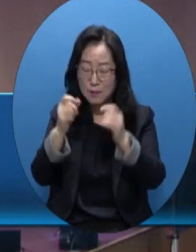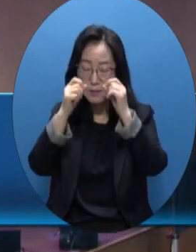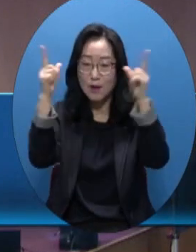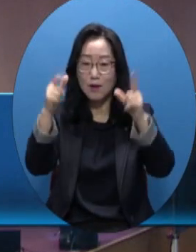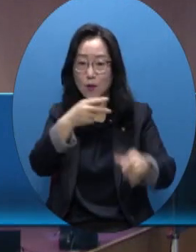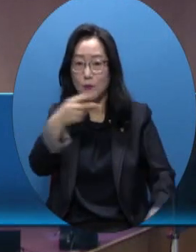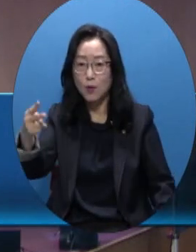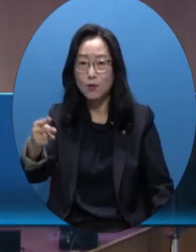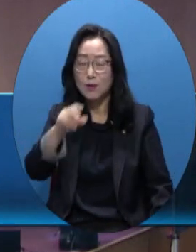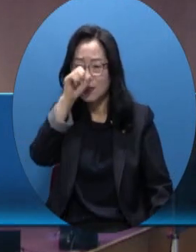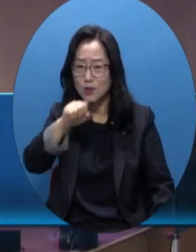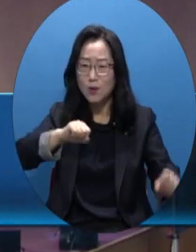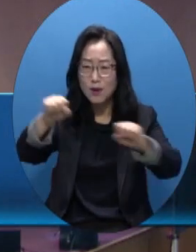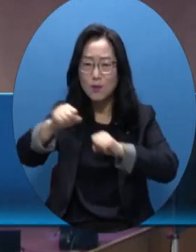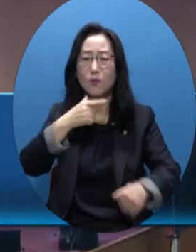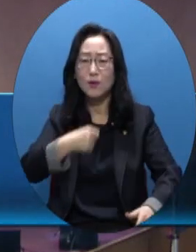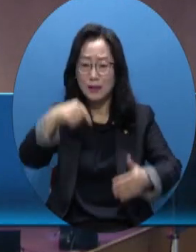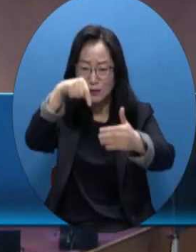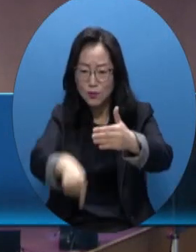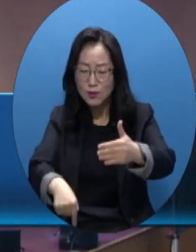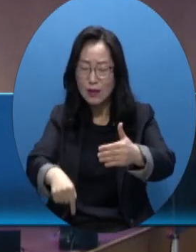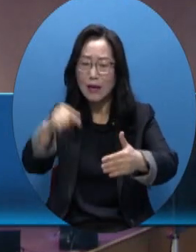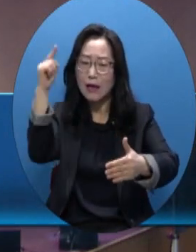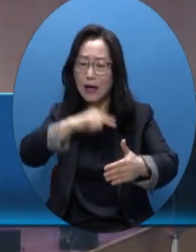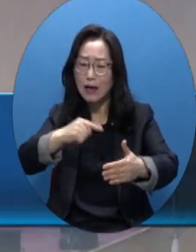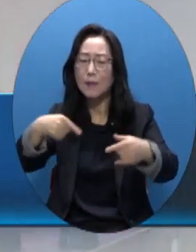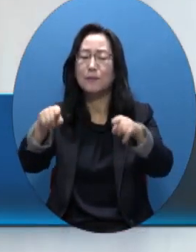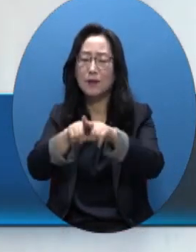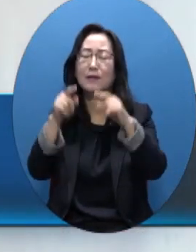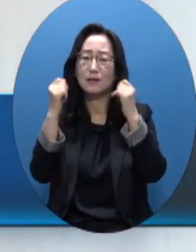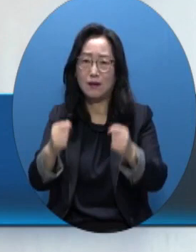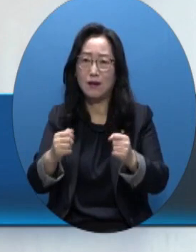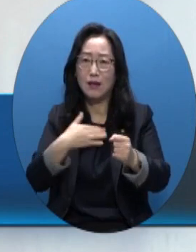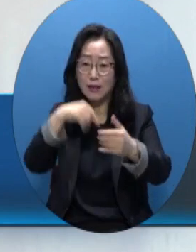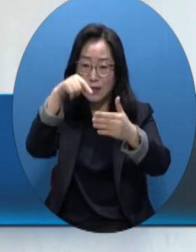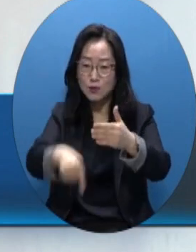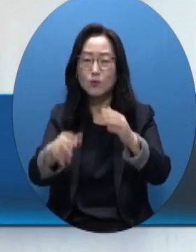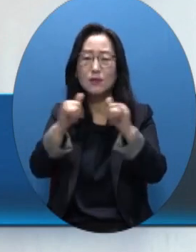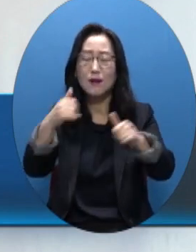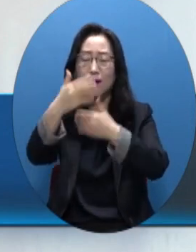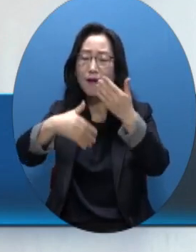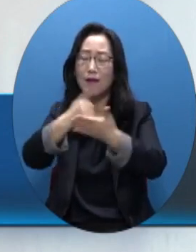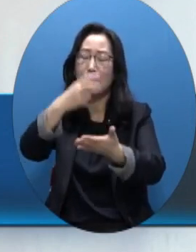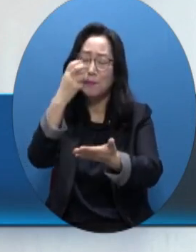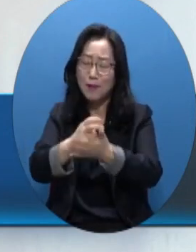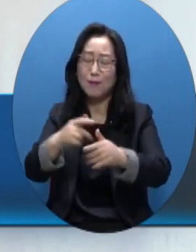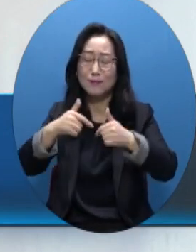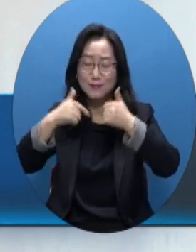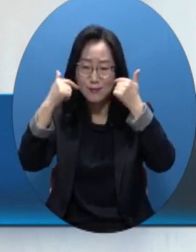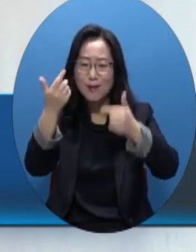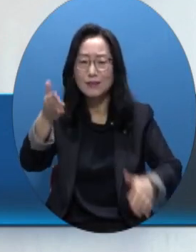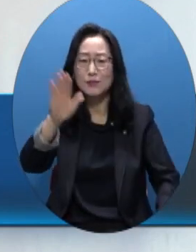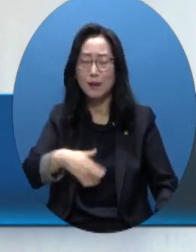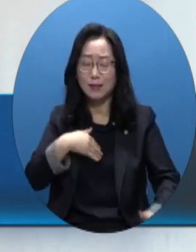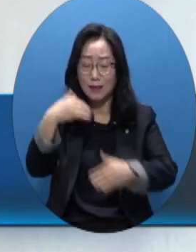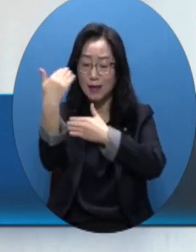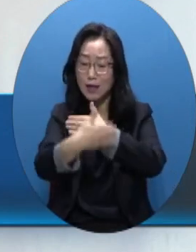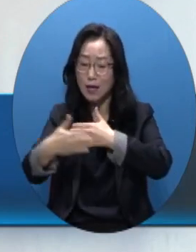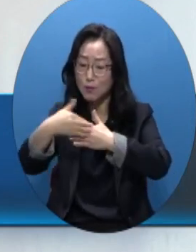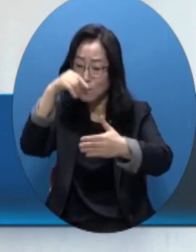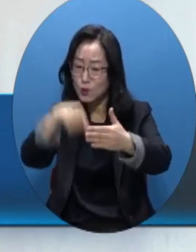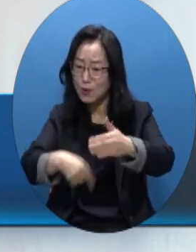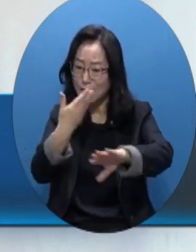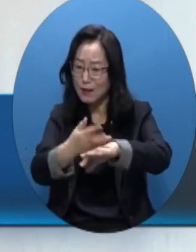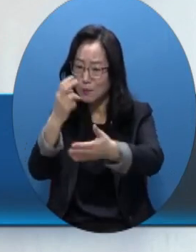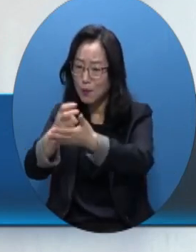논이 꽃 선을 행하기 원하는 나에게 악이 함께 있는 것이로다 내 숙소 사람으로는 하나님의 법을 즐거워 하되 지체 속에서 한 다른